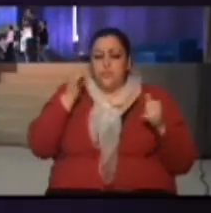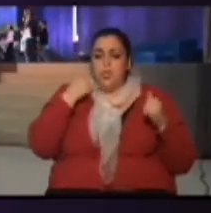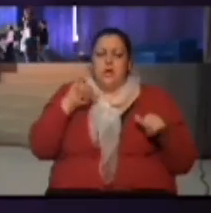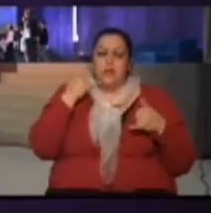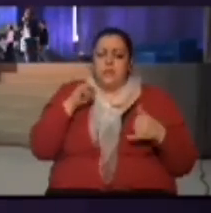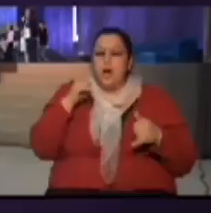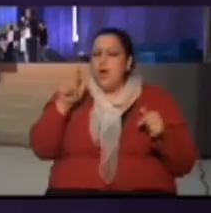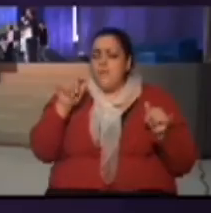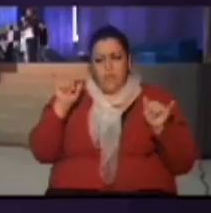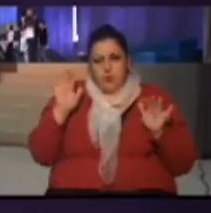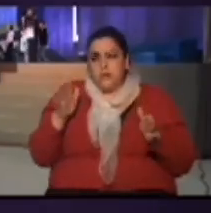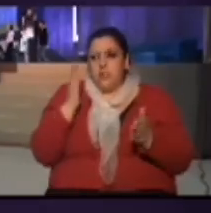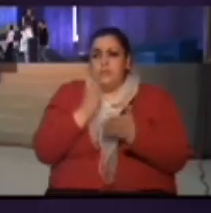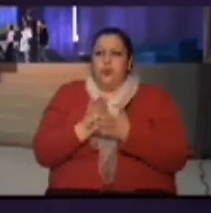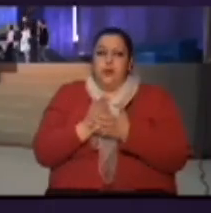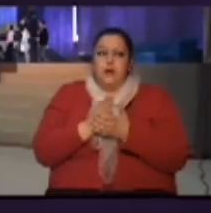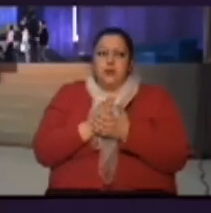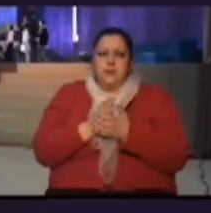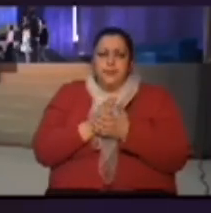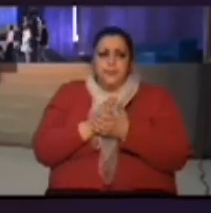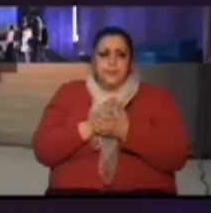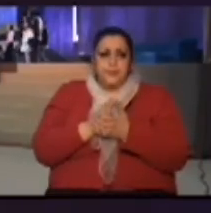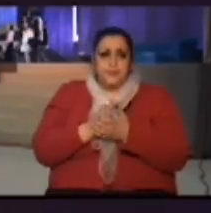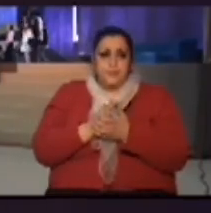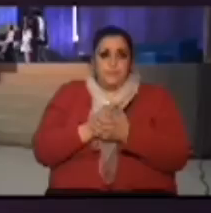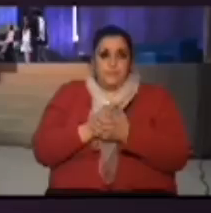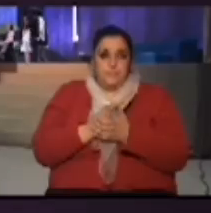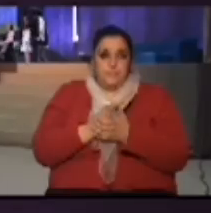կաս, Որտեղ էլ դու կաս